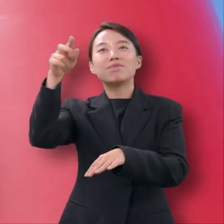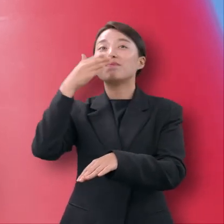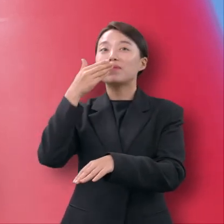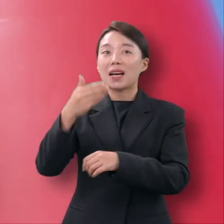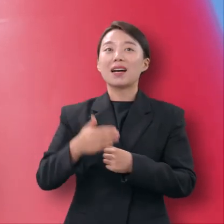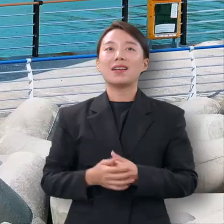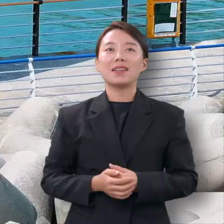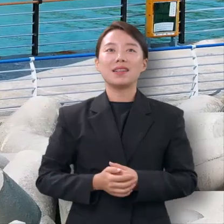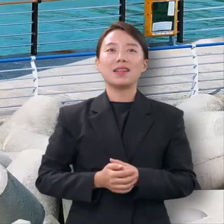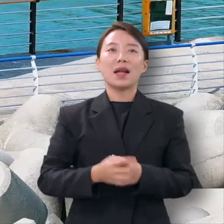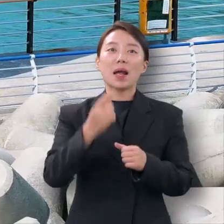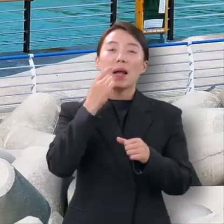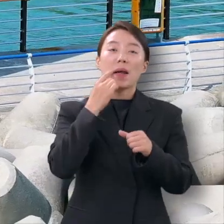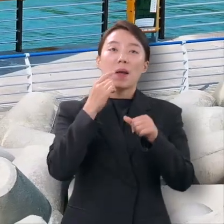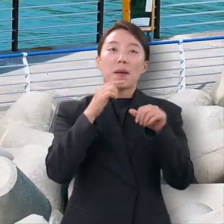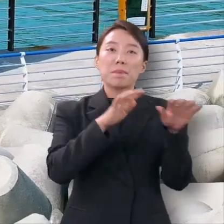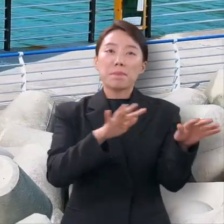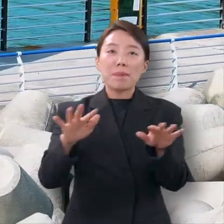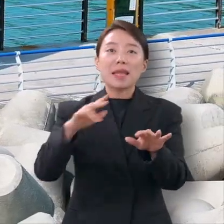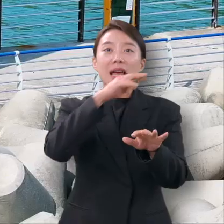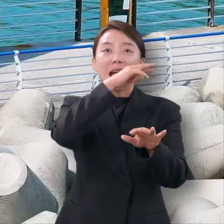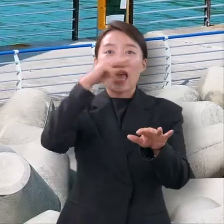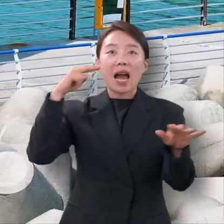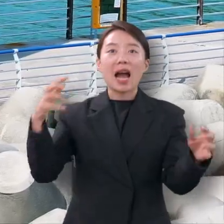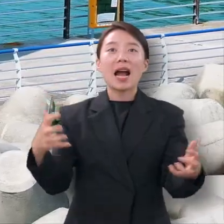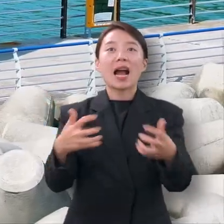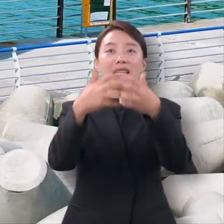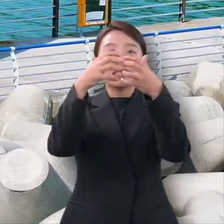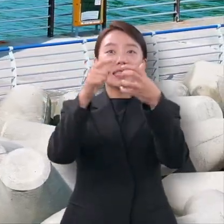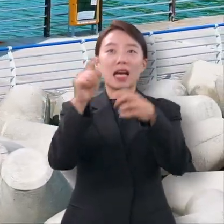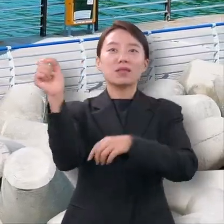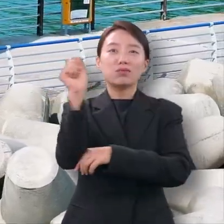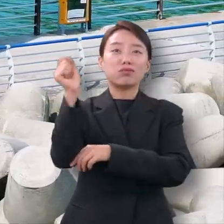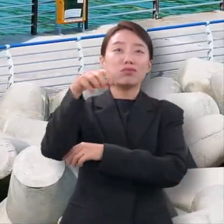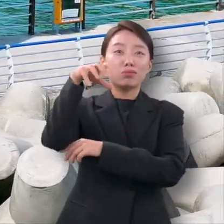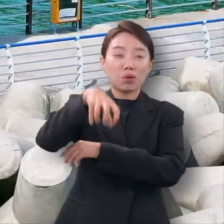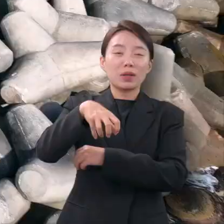바라봅니다. 바다향이 가득한 헌화로 드라이브 코스에서